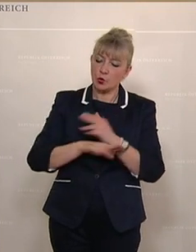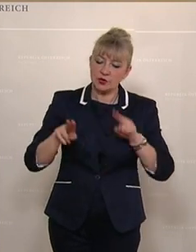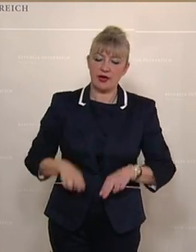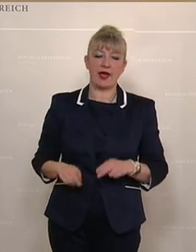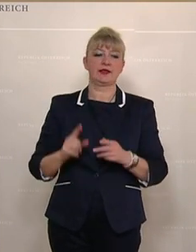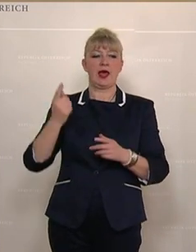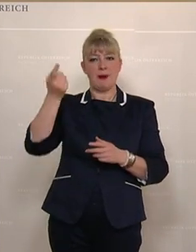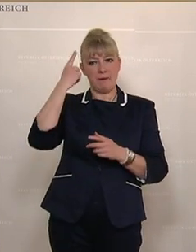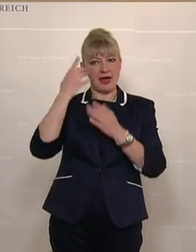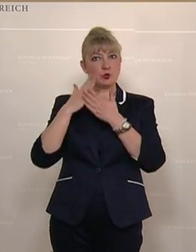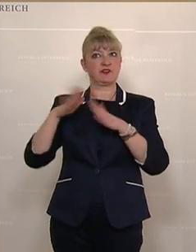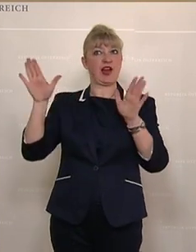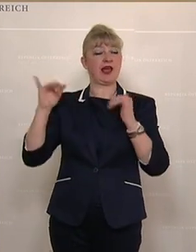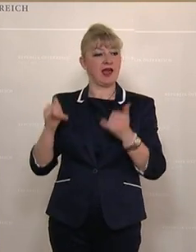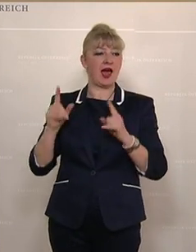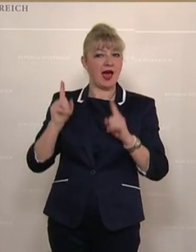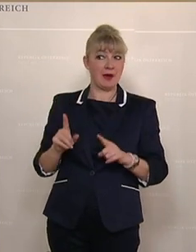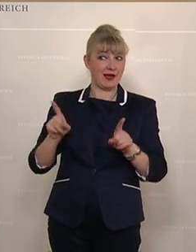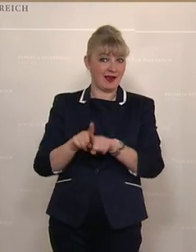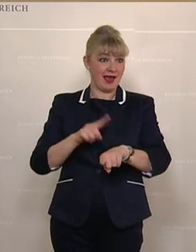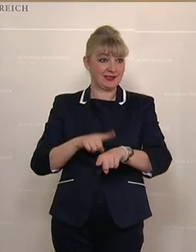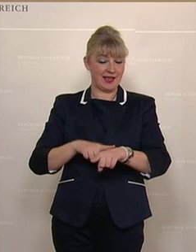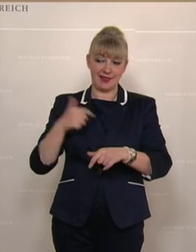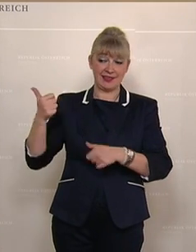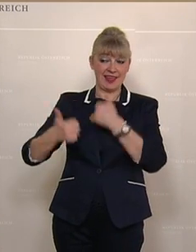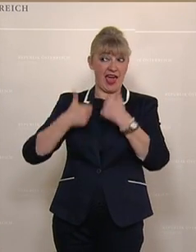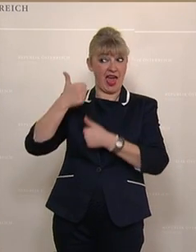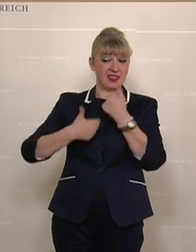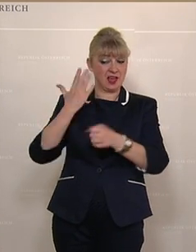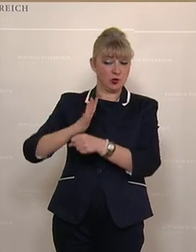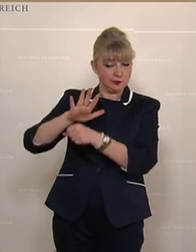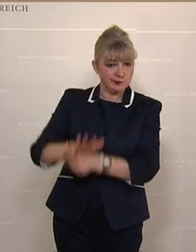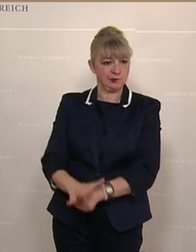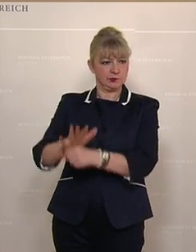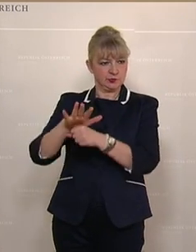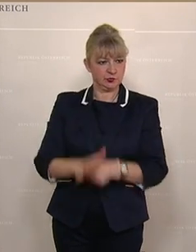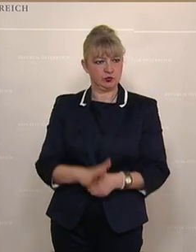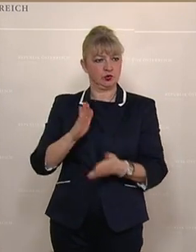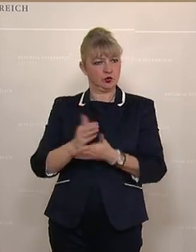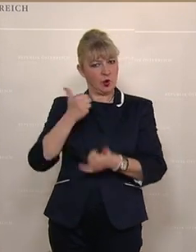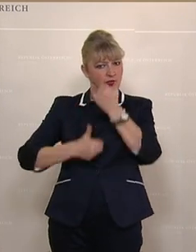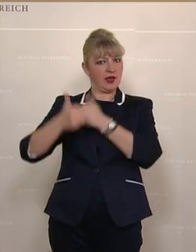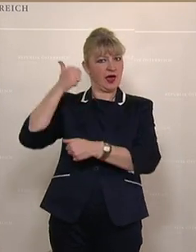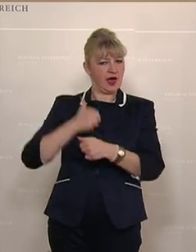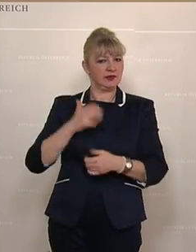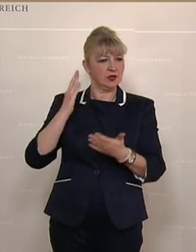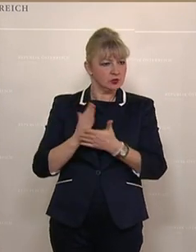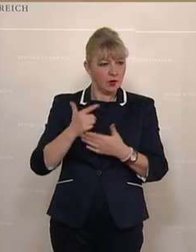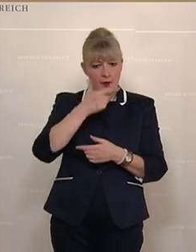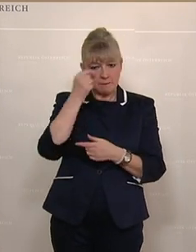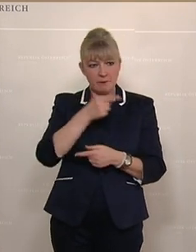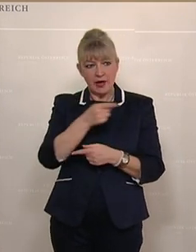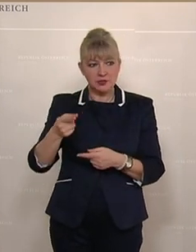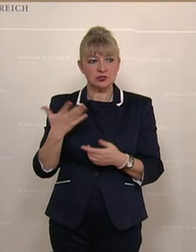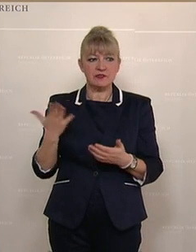Meinungsfreiheit, lassen Sie aber gleichzeitig seit einem Jahr unterdrücken. Vom ersten Tag an, vor einem Jahr, wurden Menschen, die einfach